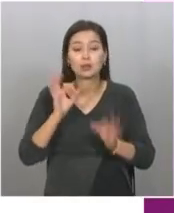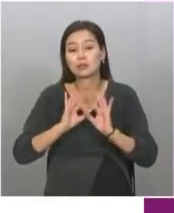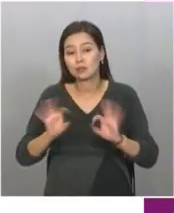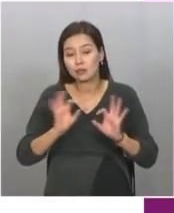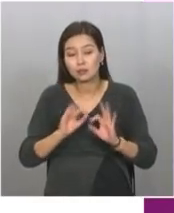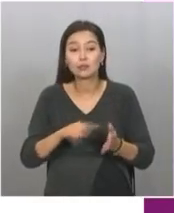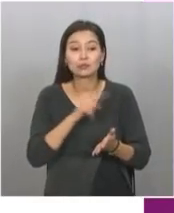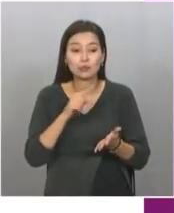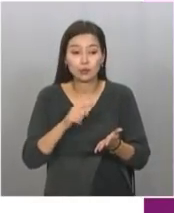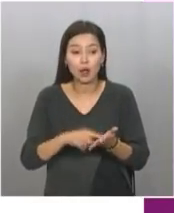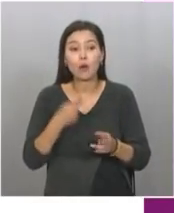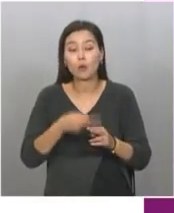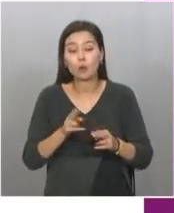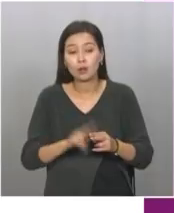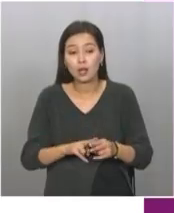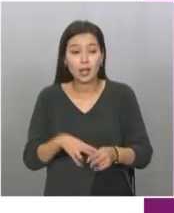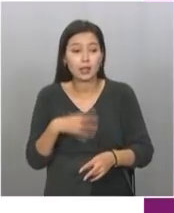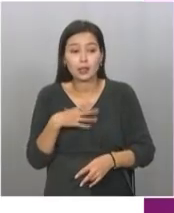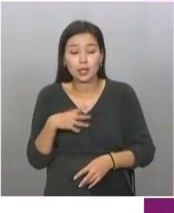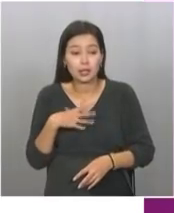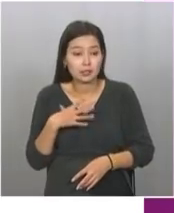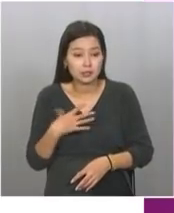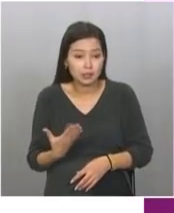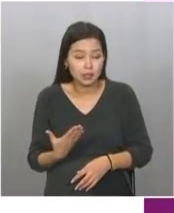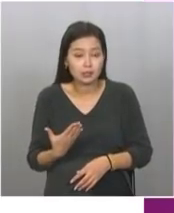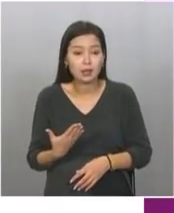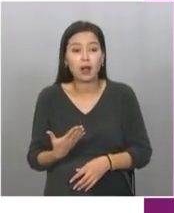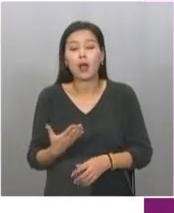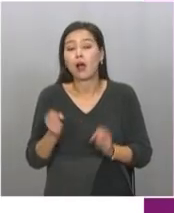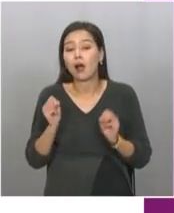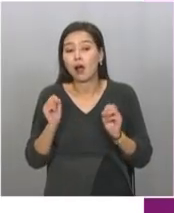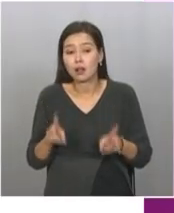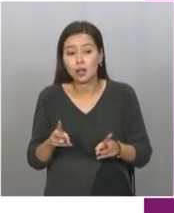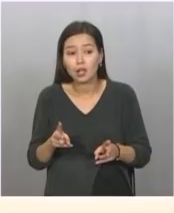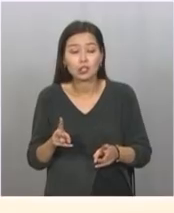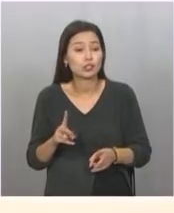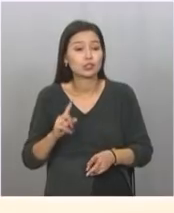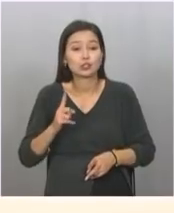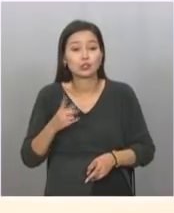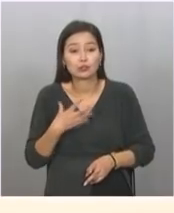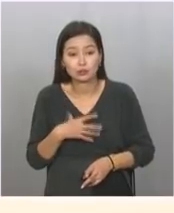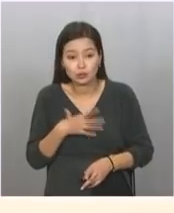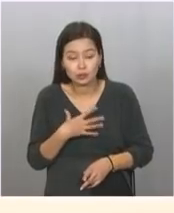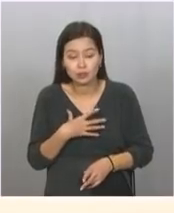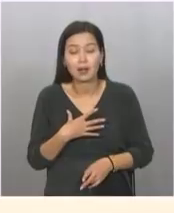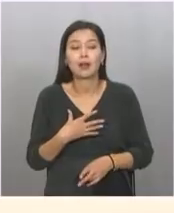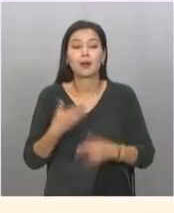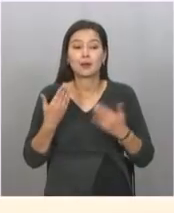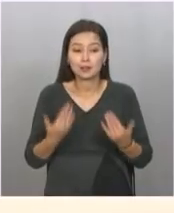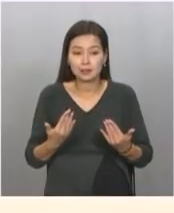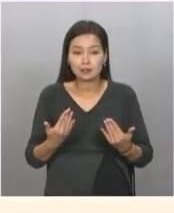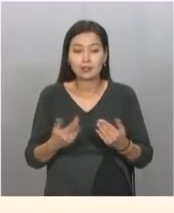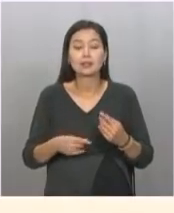күтетін сұрақ. Олар неліктен, қалай, не үшін? Оқушылар,